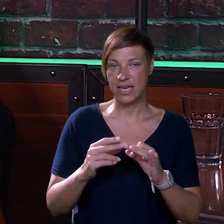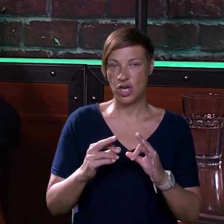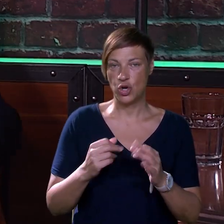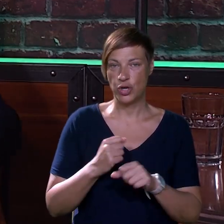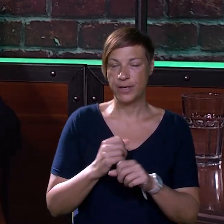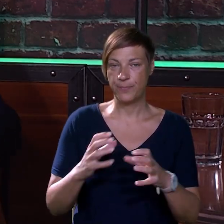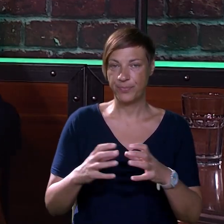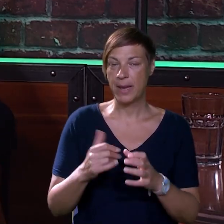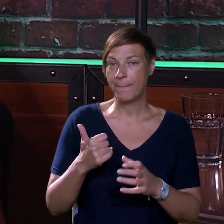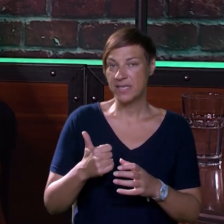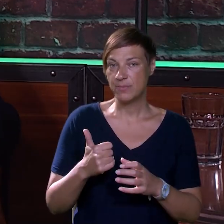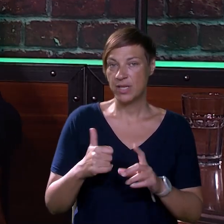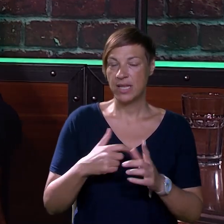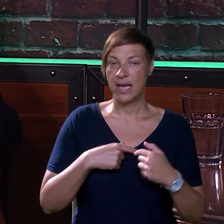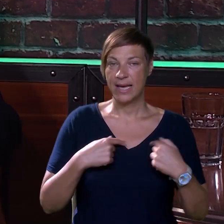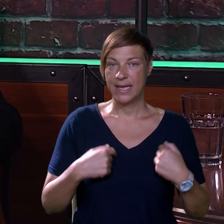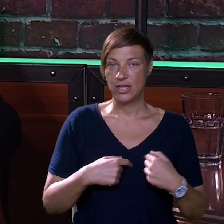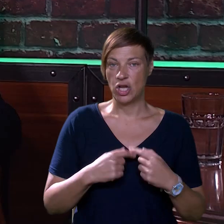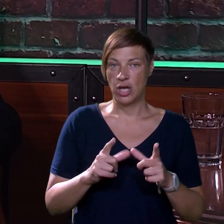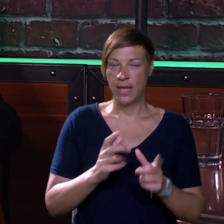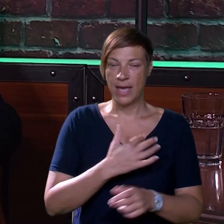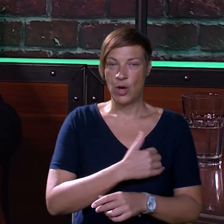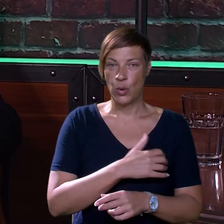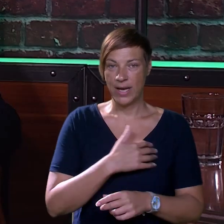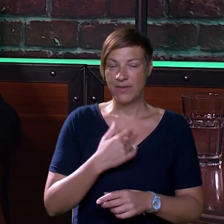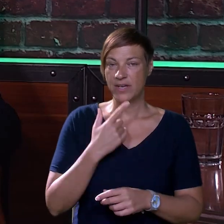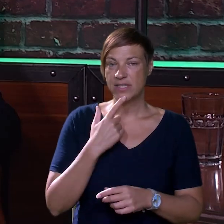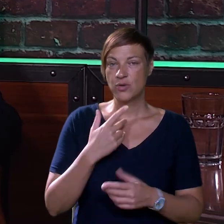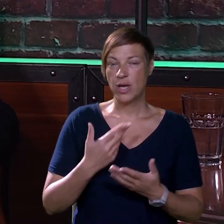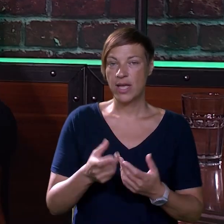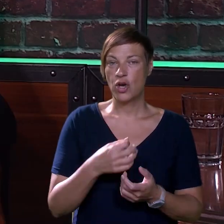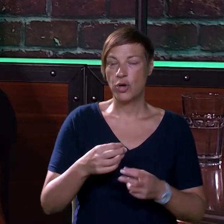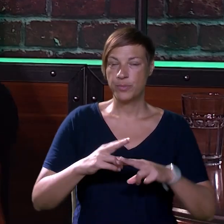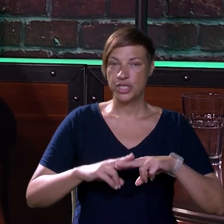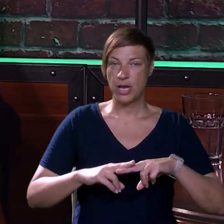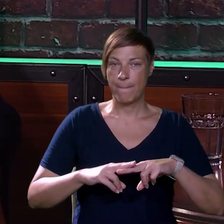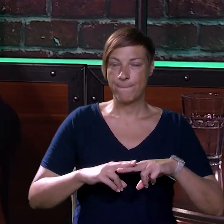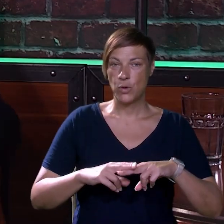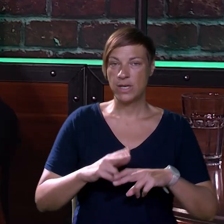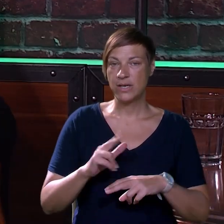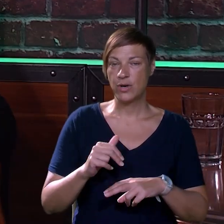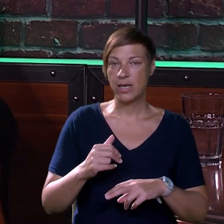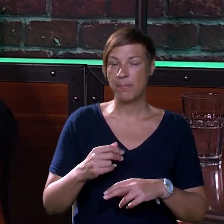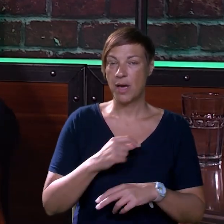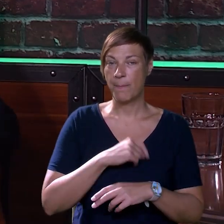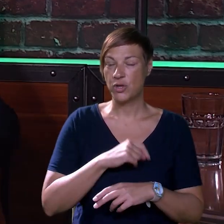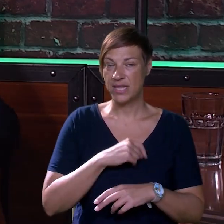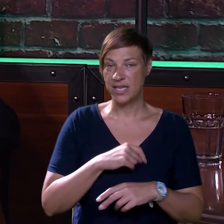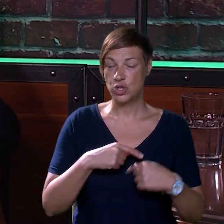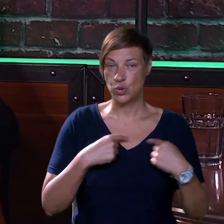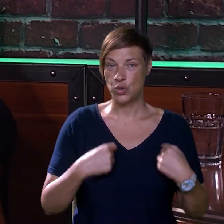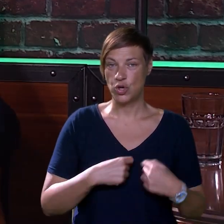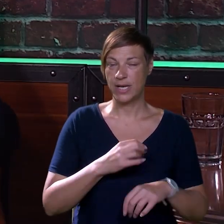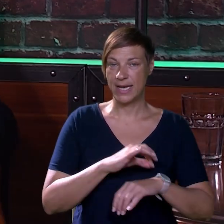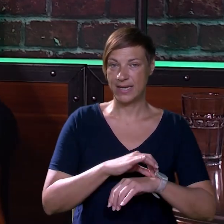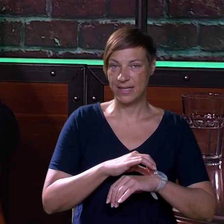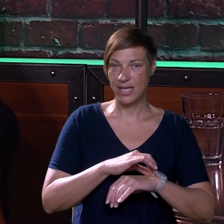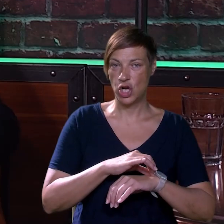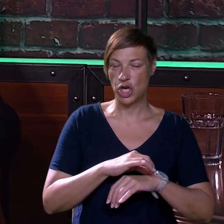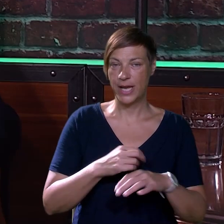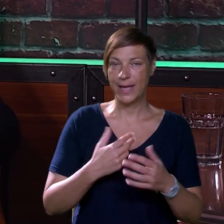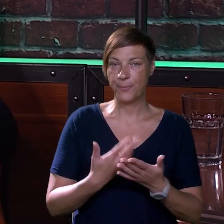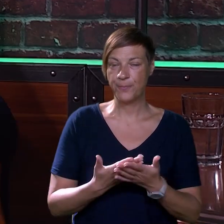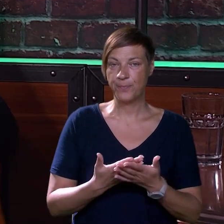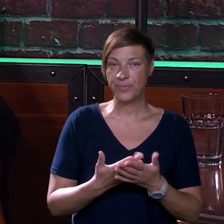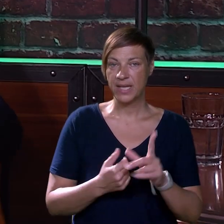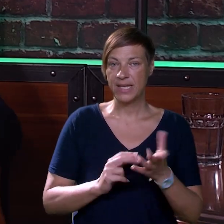da smo mi jedina kardiologija u Hrvatskoj koja je opća bolnica ili regionalna, koja imamo dežurnog kardiologa, ne internet, dežurnog